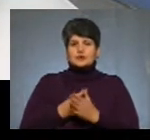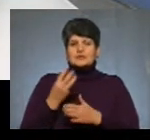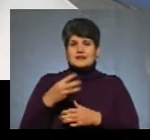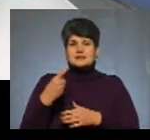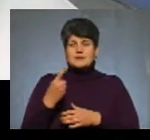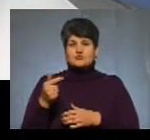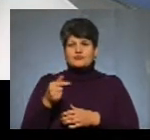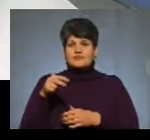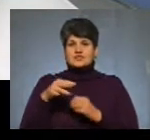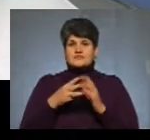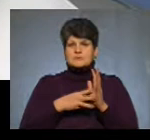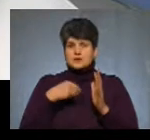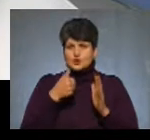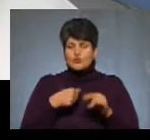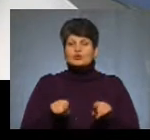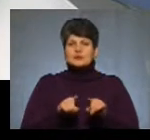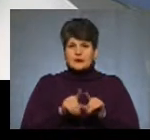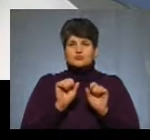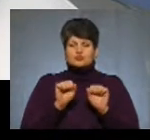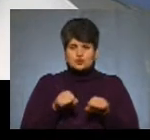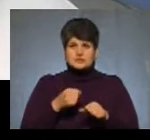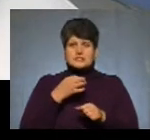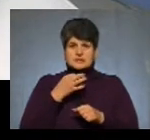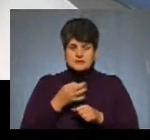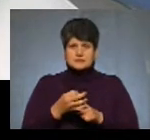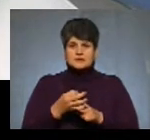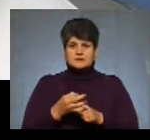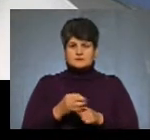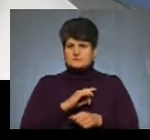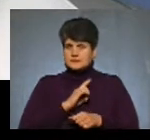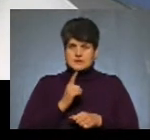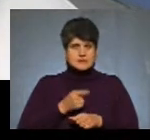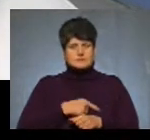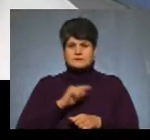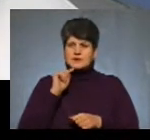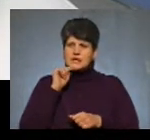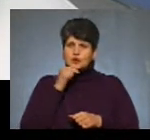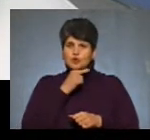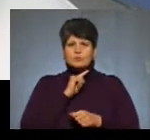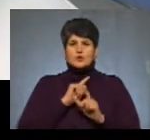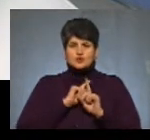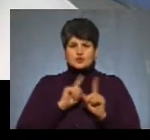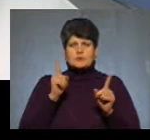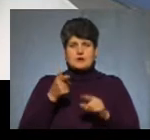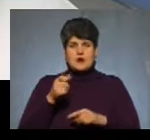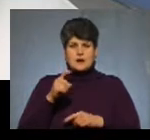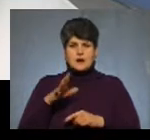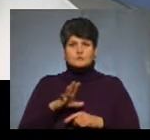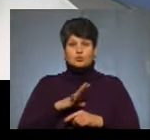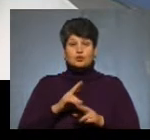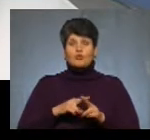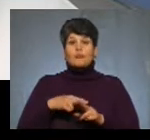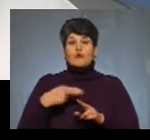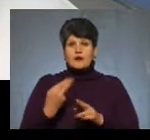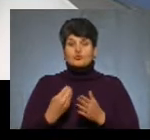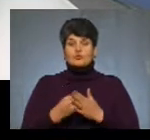грудня 2018 року, також можу сказати і вжити таке слово, як потужно економили, особливо природний газ, тому що було повернуто до